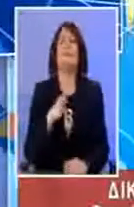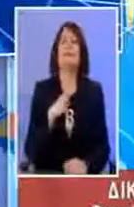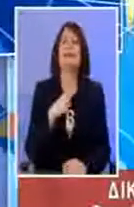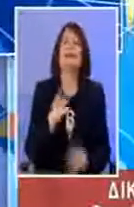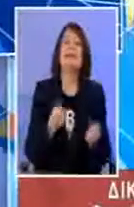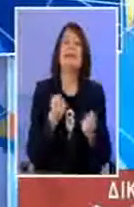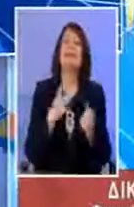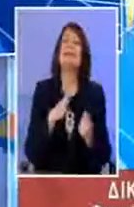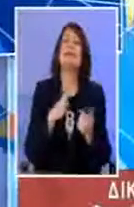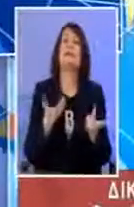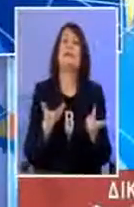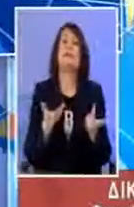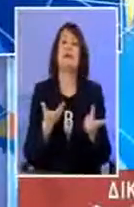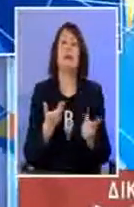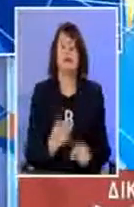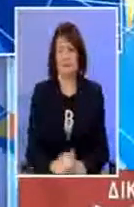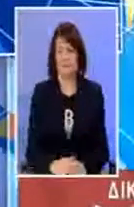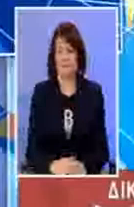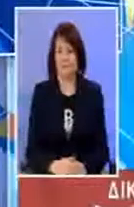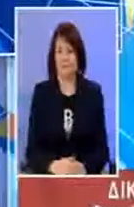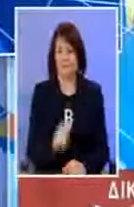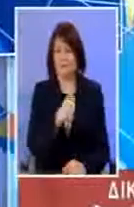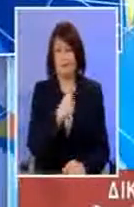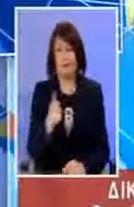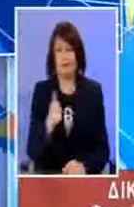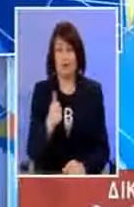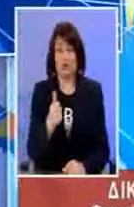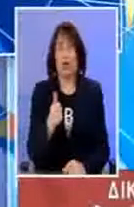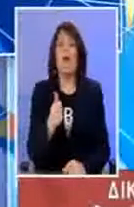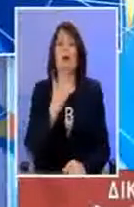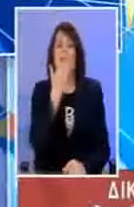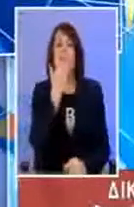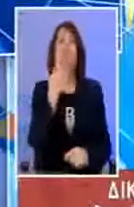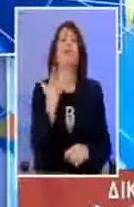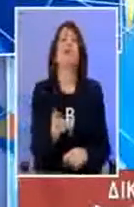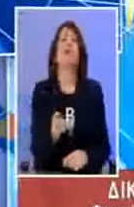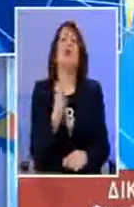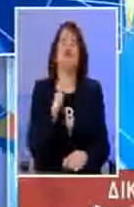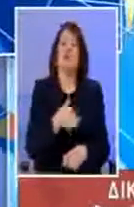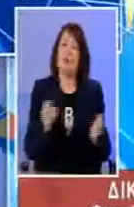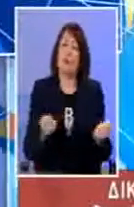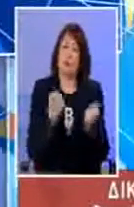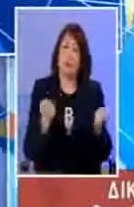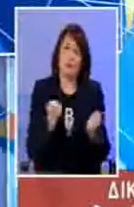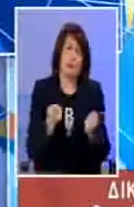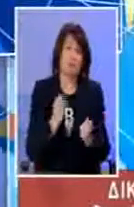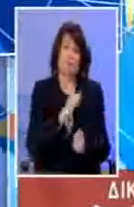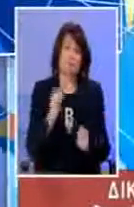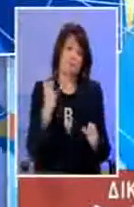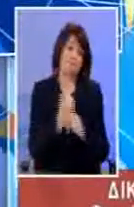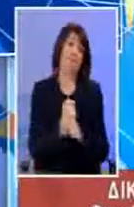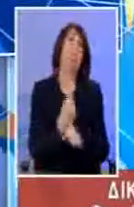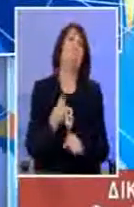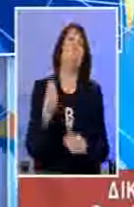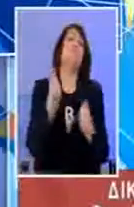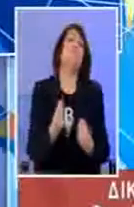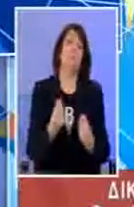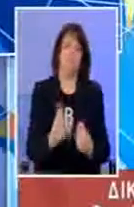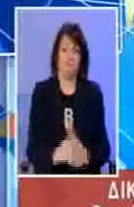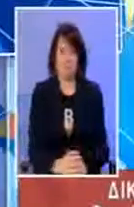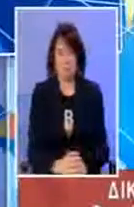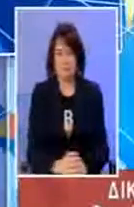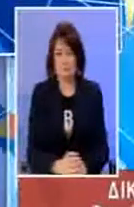κάνουμε. Γιατί αν μείνουμε μόνο στο τι έχουμε και στο τι μπορούμε να κάνουμε, δεν θα κατακτήσουμε ποτέ το καλύτερο. Πρέπει λοιπόν